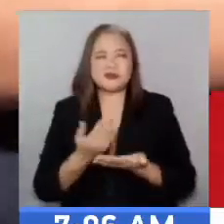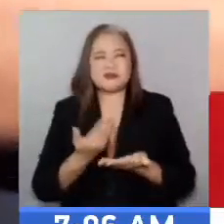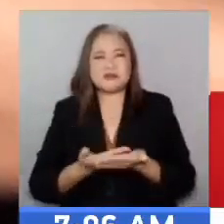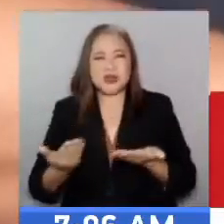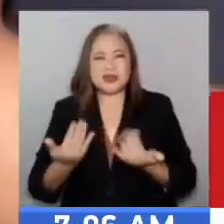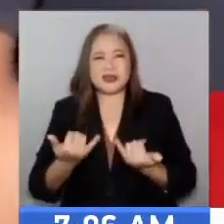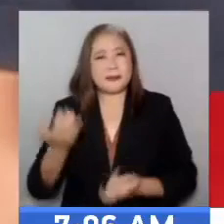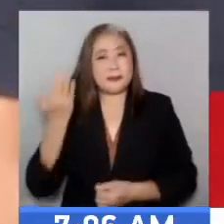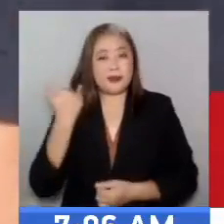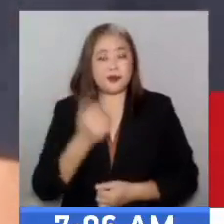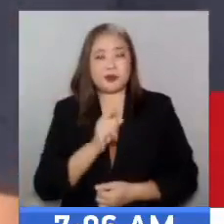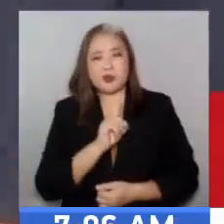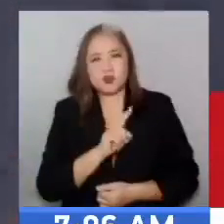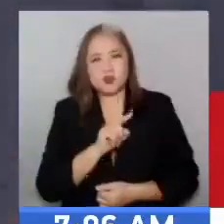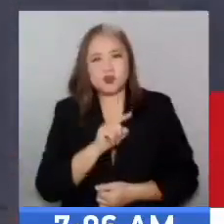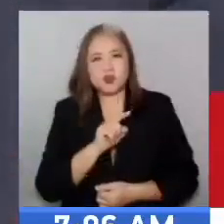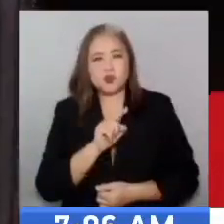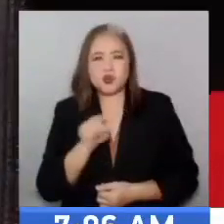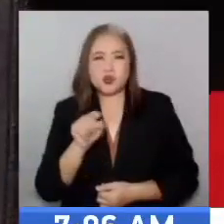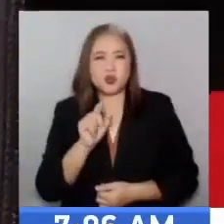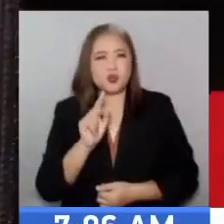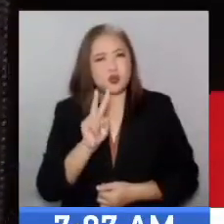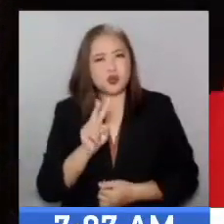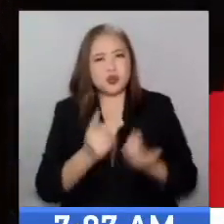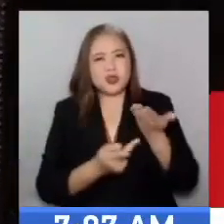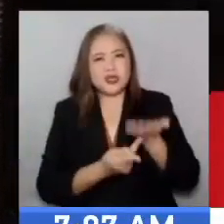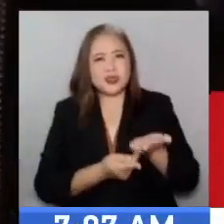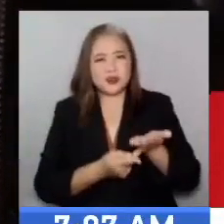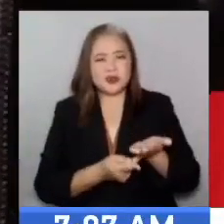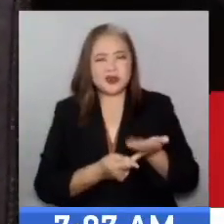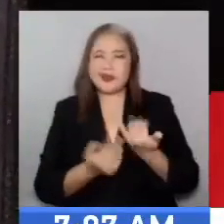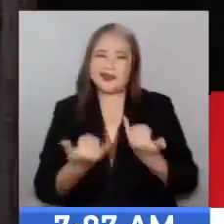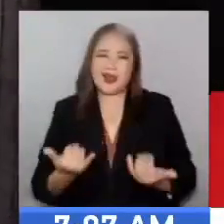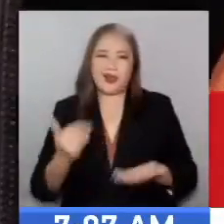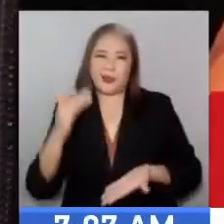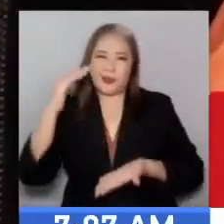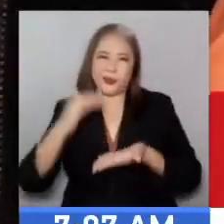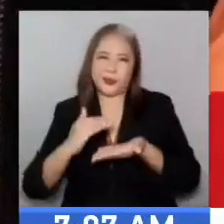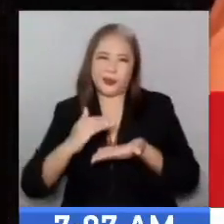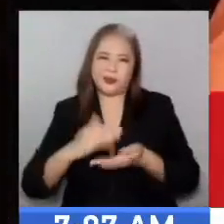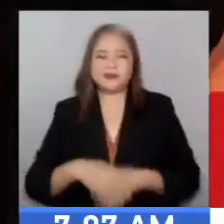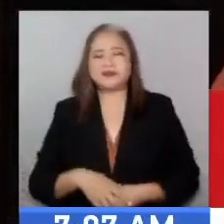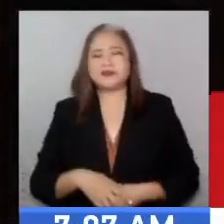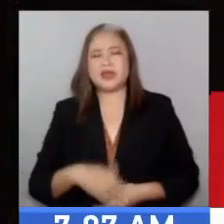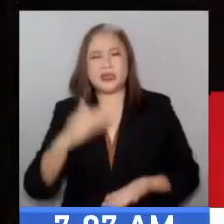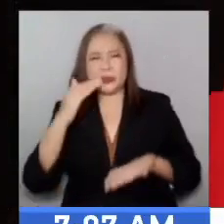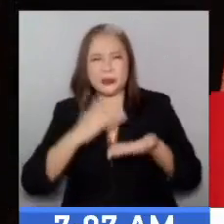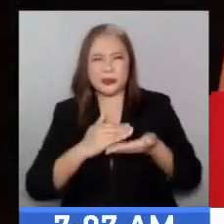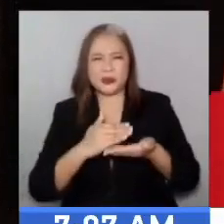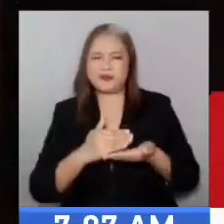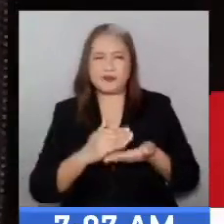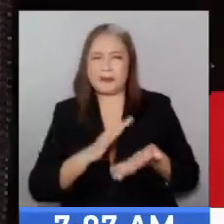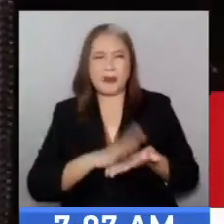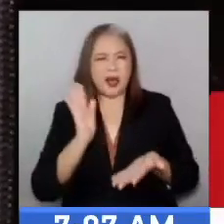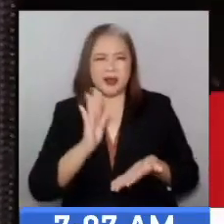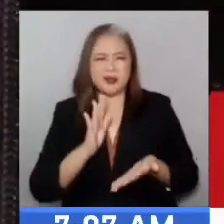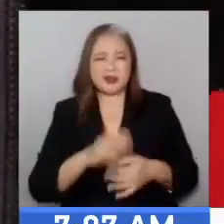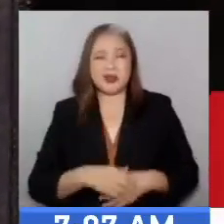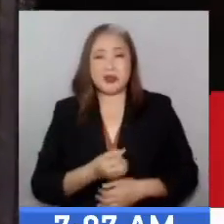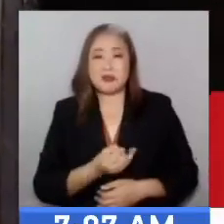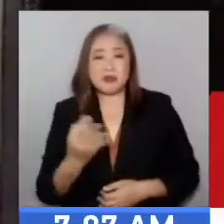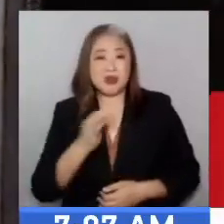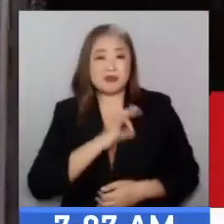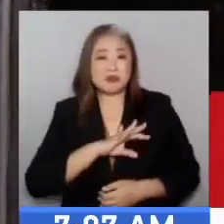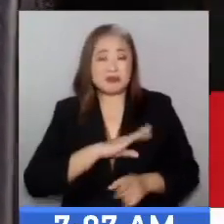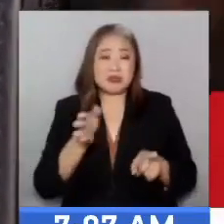dating 1 hanggang 2 kilo. Kailangan magbawas na eh, dahil sobrang mahal eh. Mabigat na talaga. Magkano lang kinikita ng